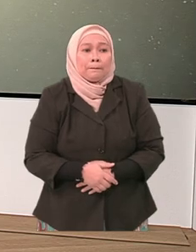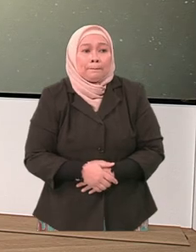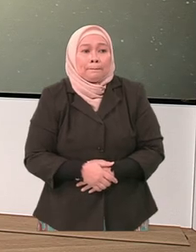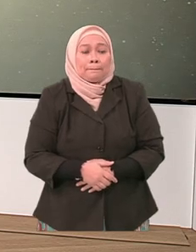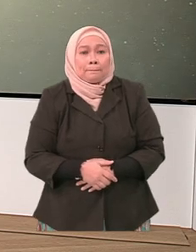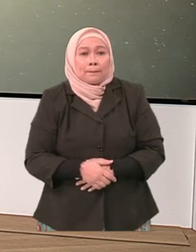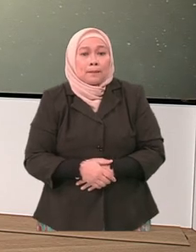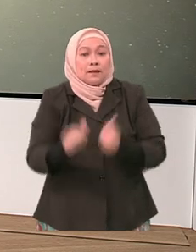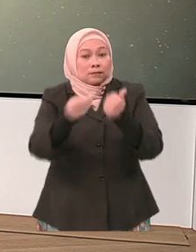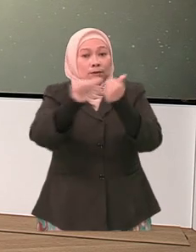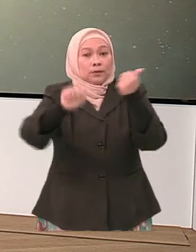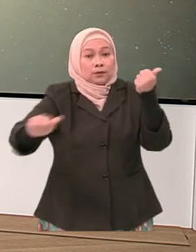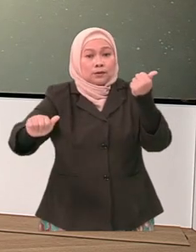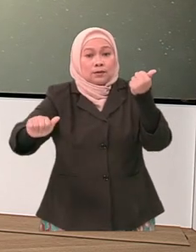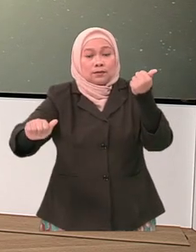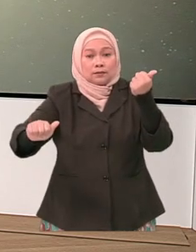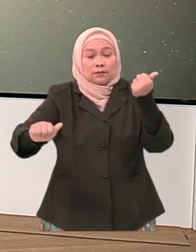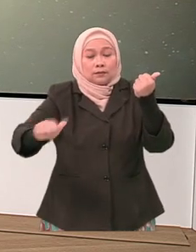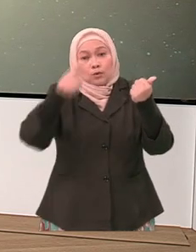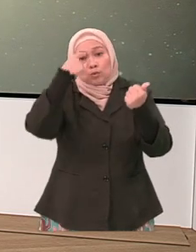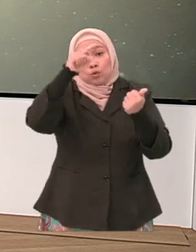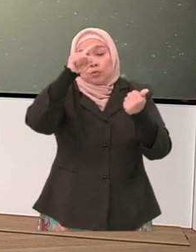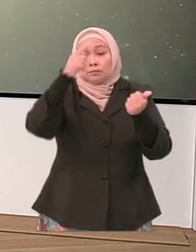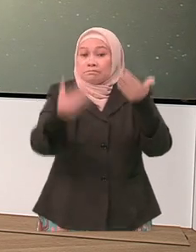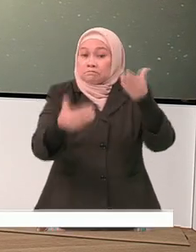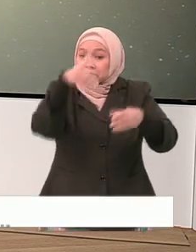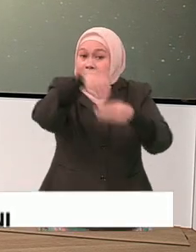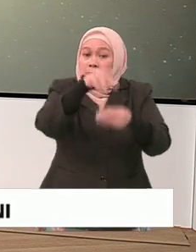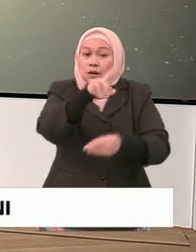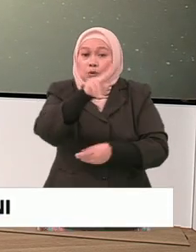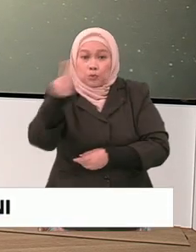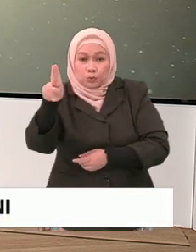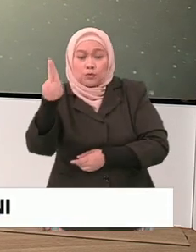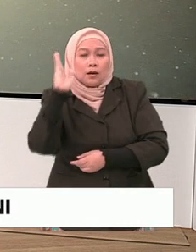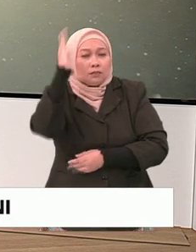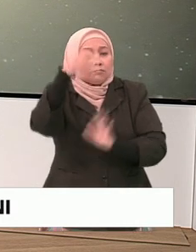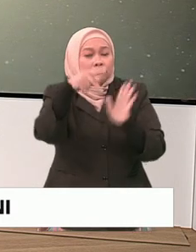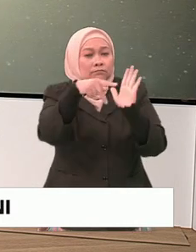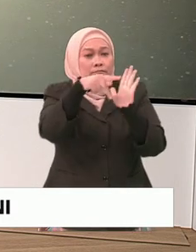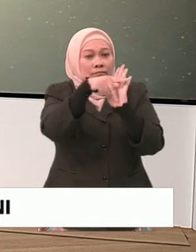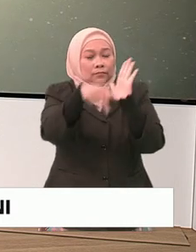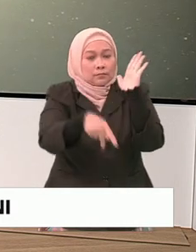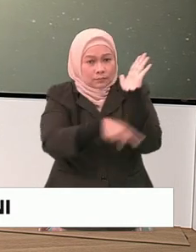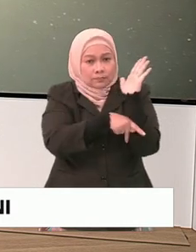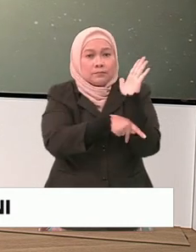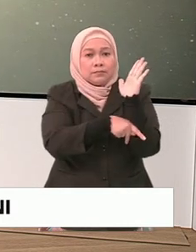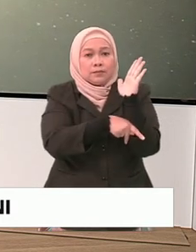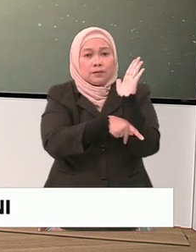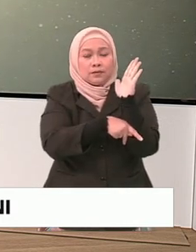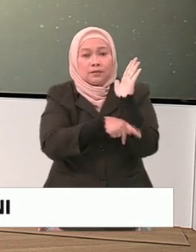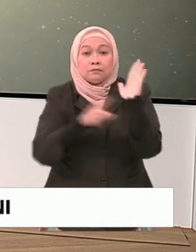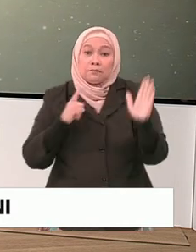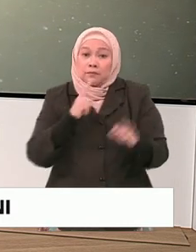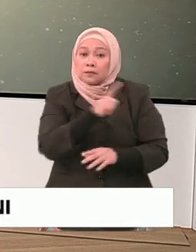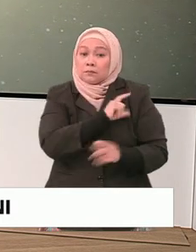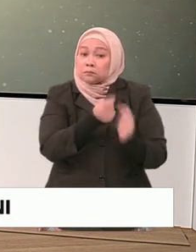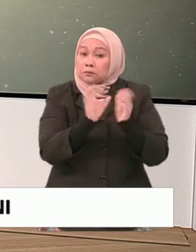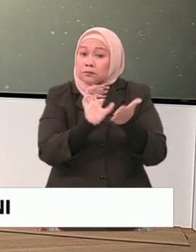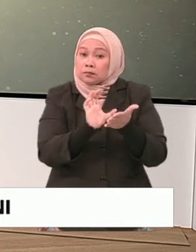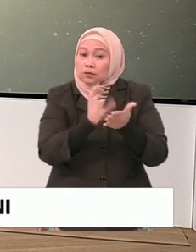Hai jawatankuasa pilihan khas palingan bagi menimbang orang undang-undang pelembagaan pindahan nomor tiga 2022 mengenai peruntukan